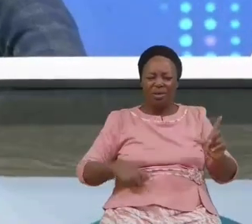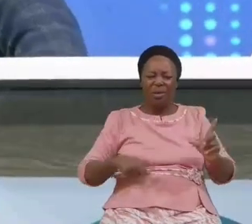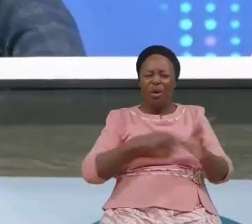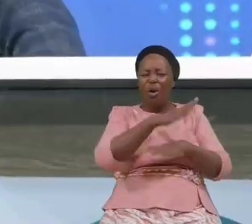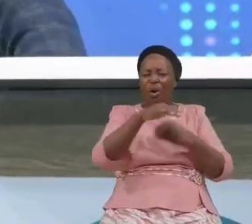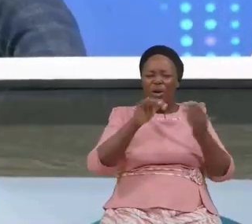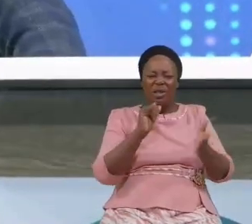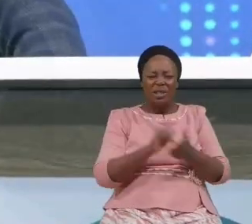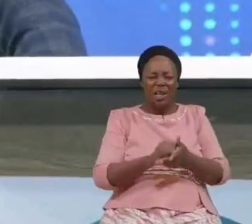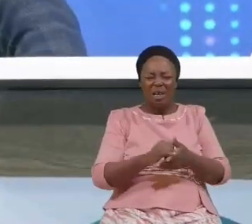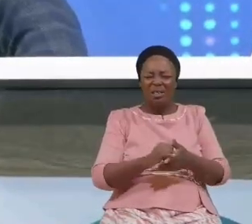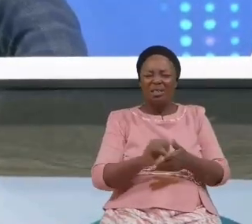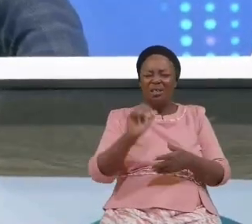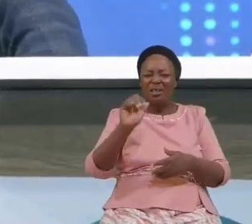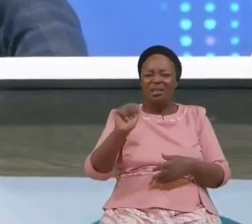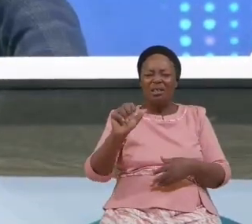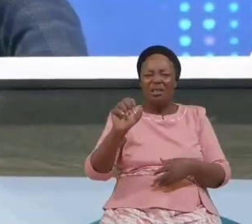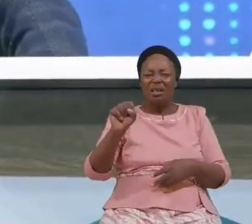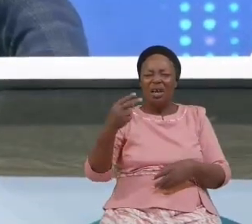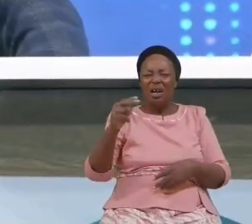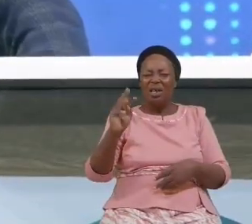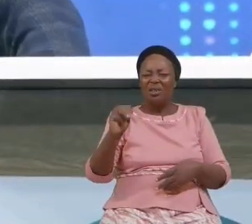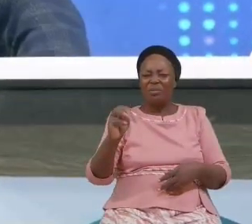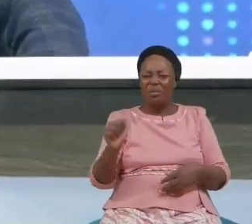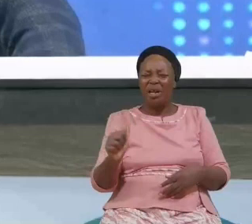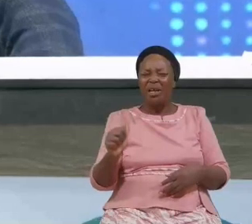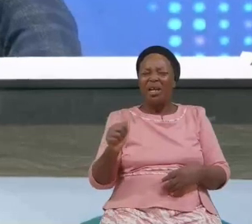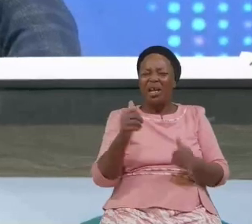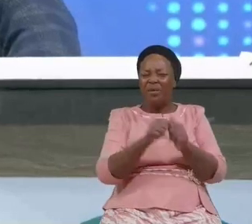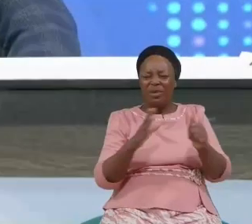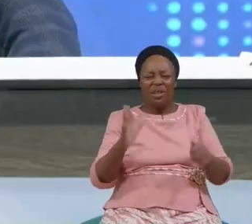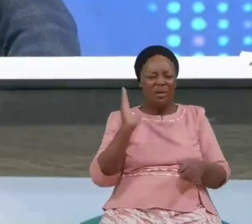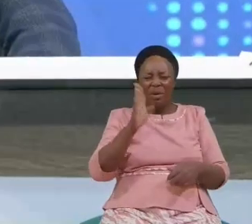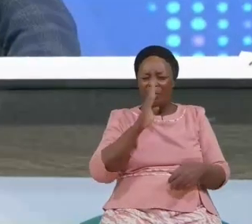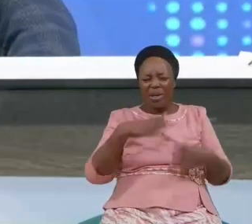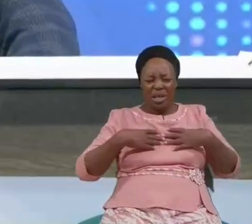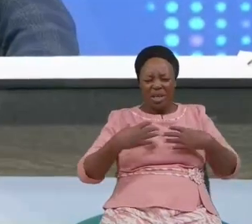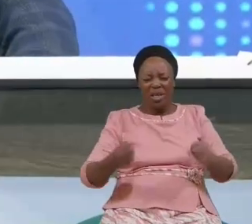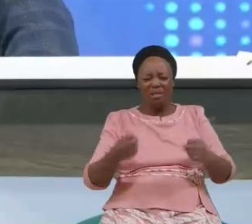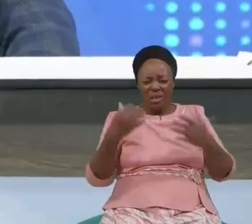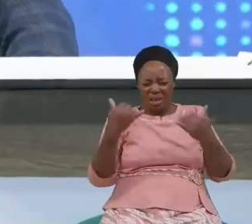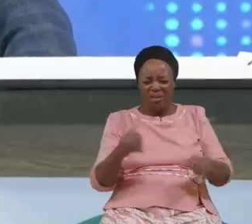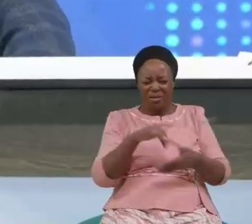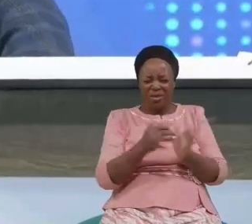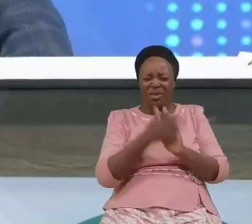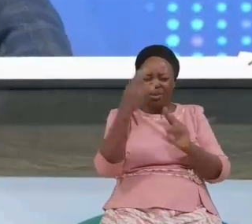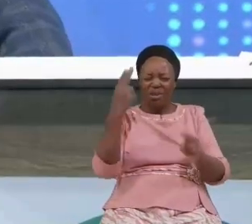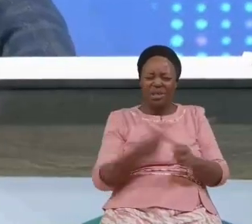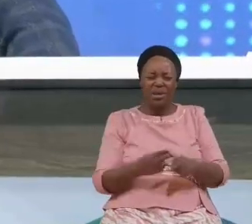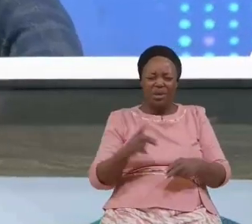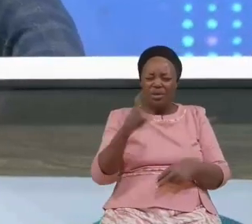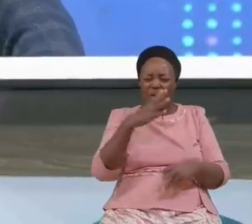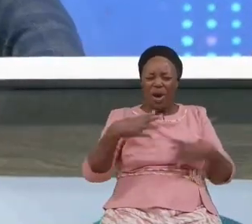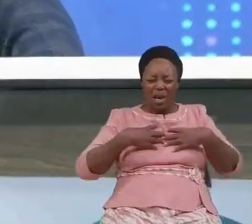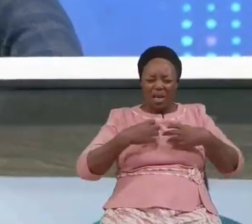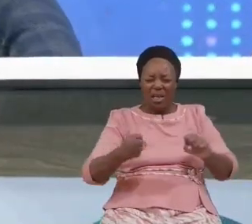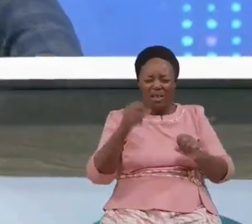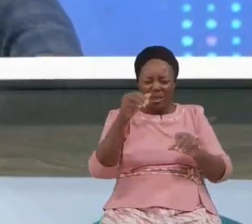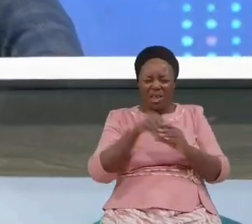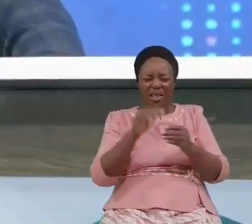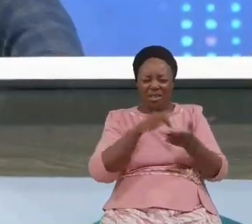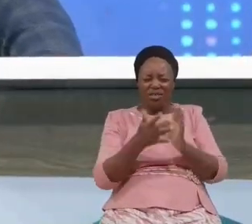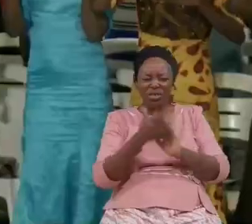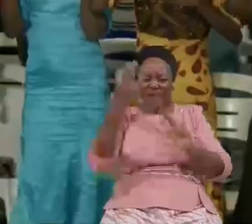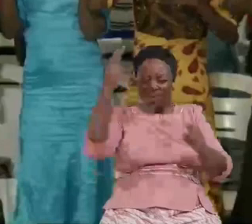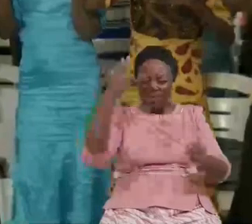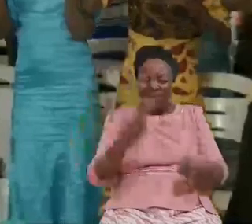l'asthme quel que soit le cas que tout soit guéri maintenant vous êtes guéris